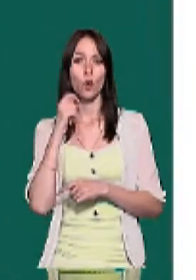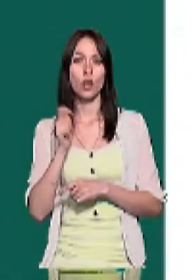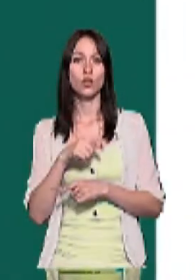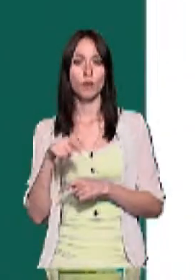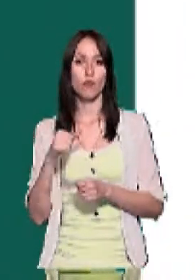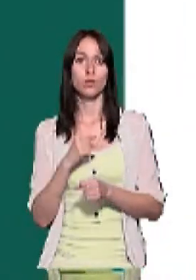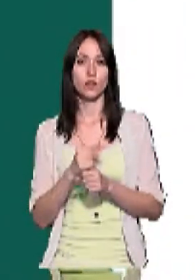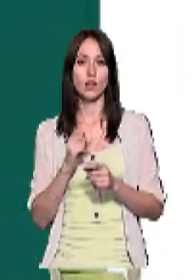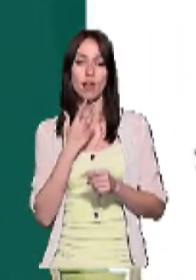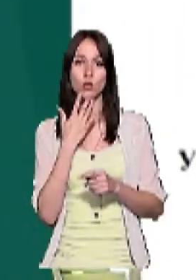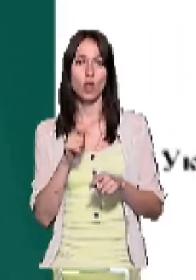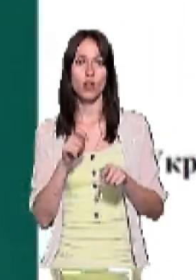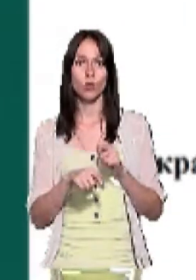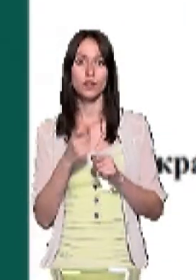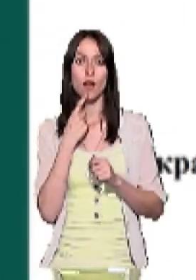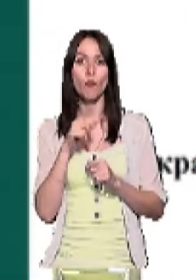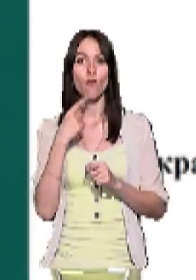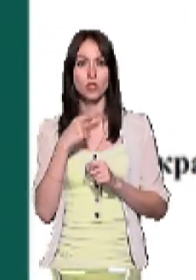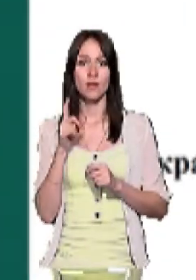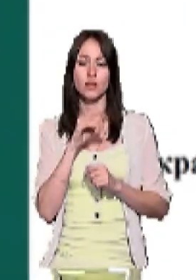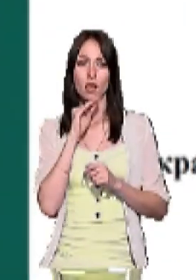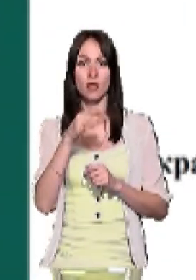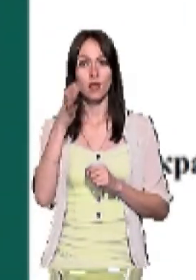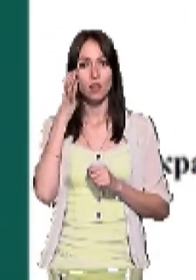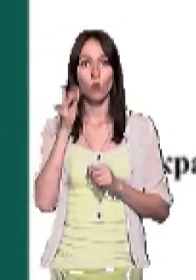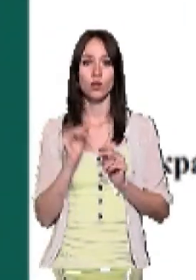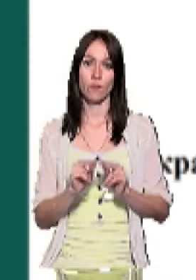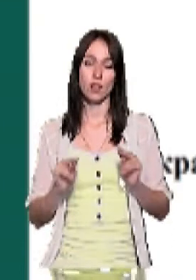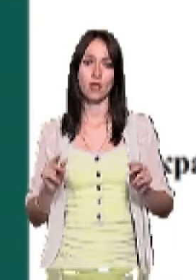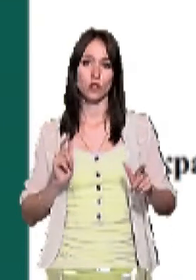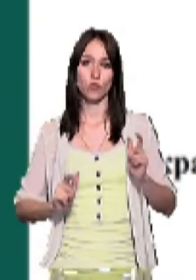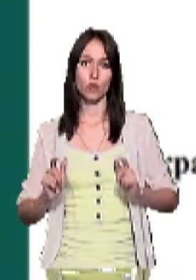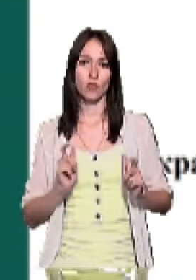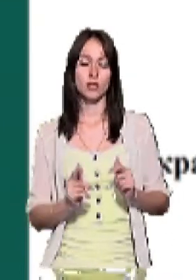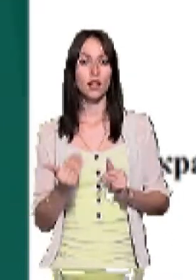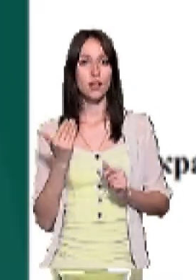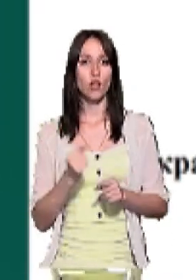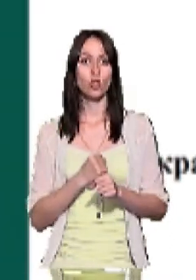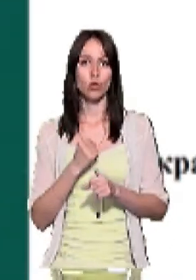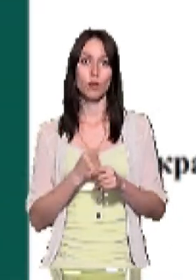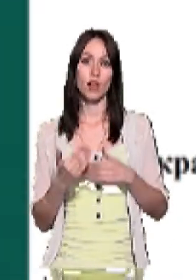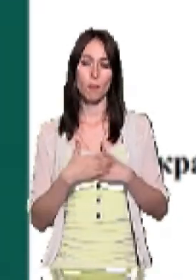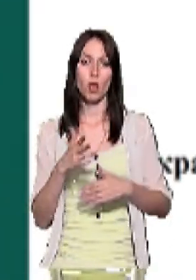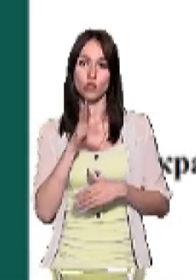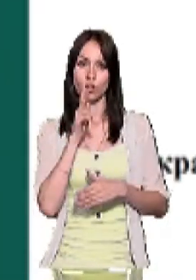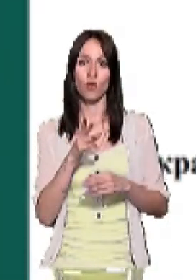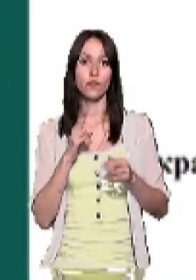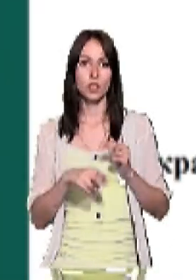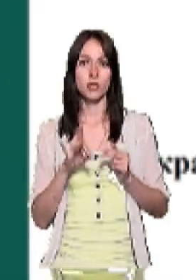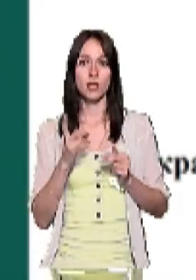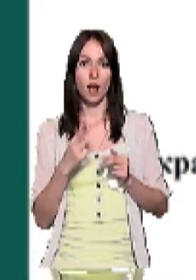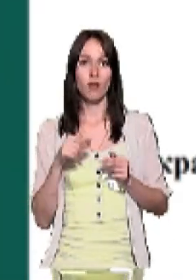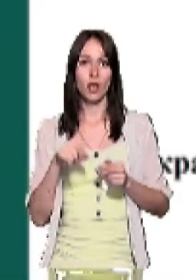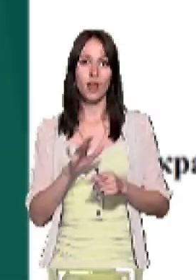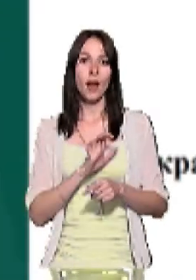правопису створила Національна комісія мовознавців з Академії наук та викладачів університетів. Її розробляли майже 3 роки. У кінці травня цю